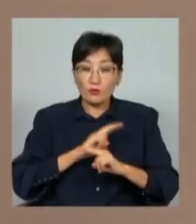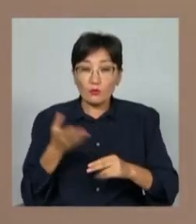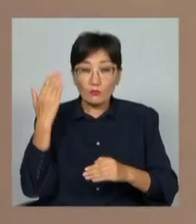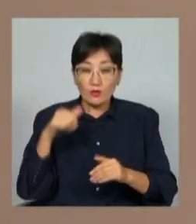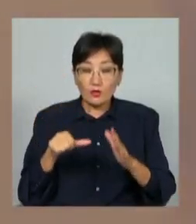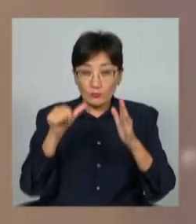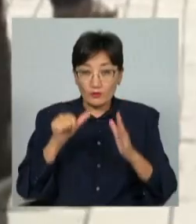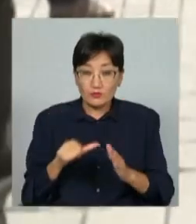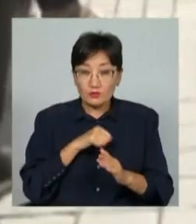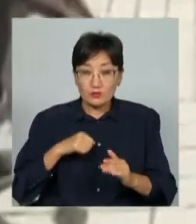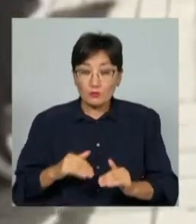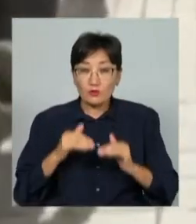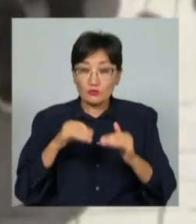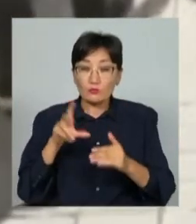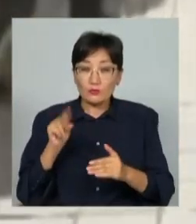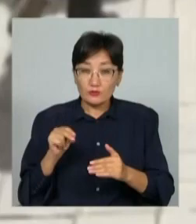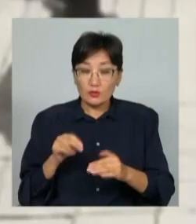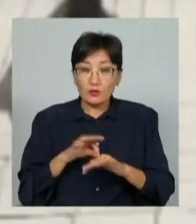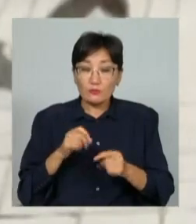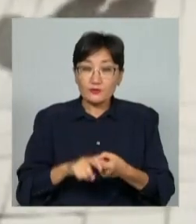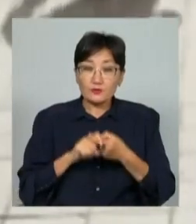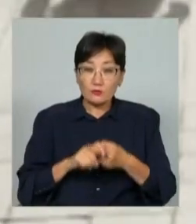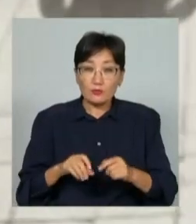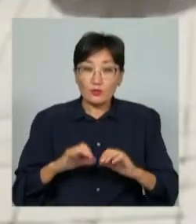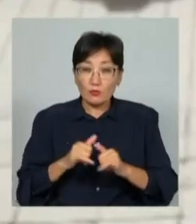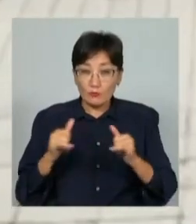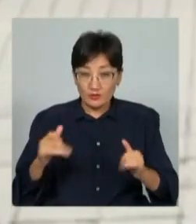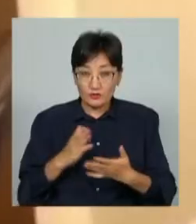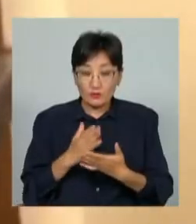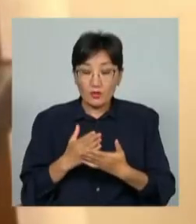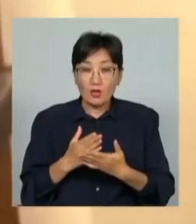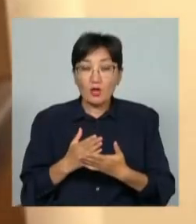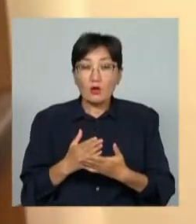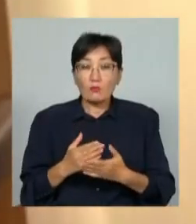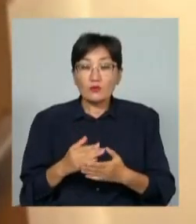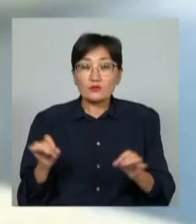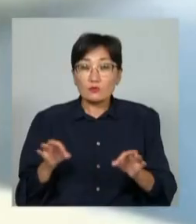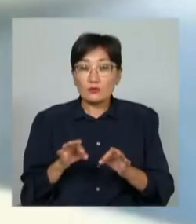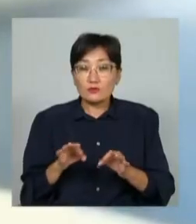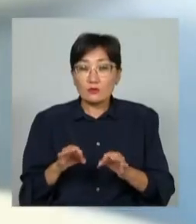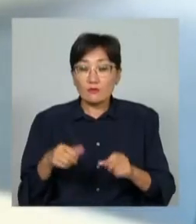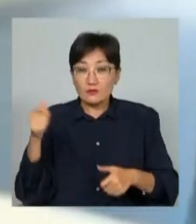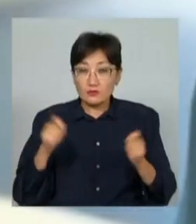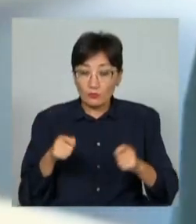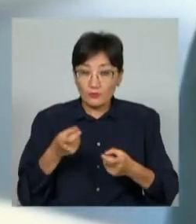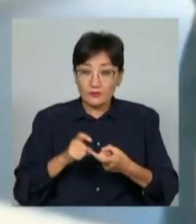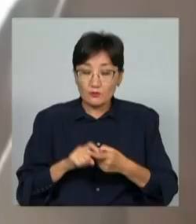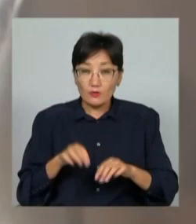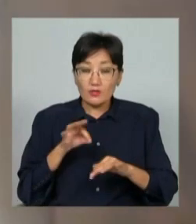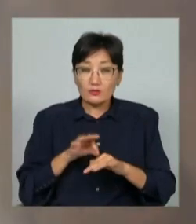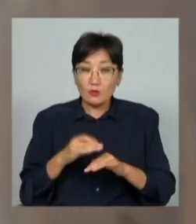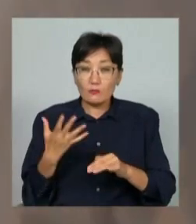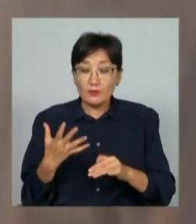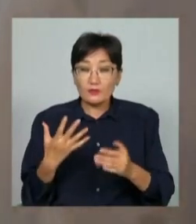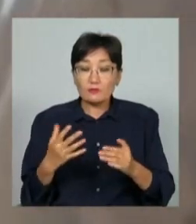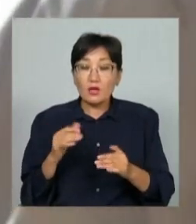жарты жылдағы ең жоғарғы меже. Ауру жұқтыруда дендеп барады. Мысалға, карнавал музыкасы мен серфинг фестиваліне байланысты дерттің 5000